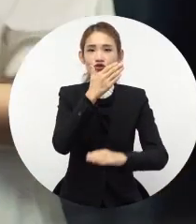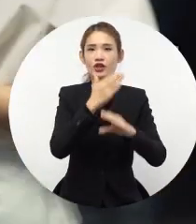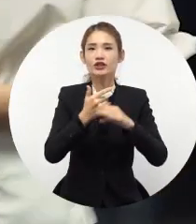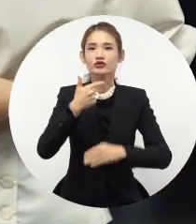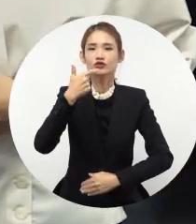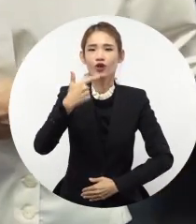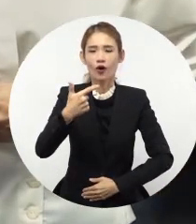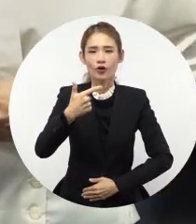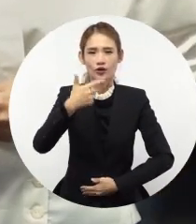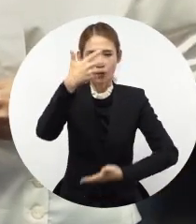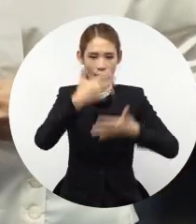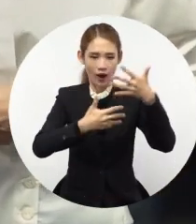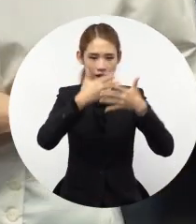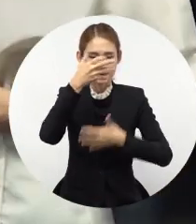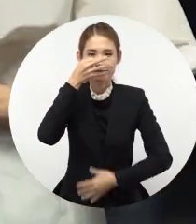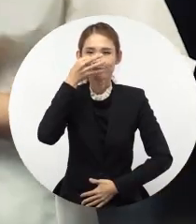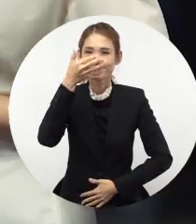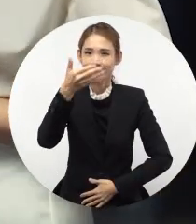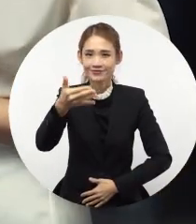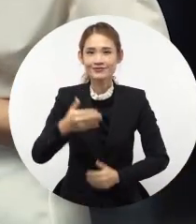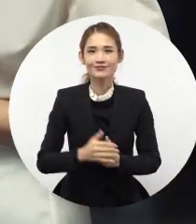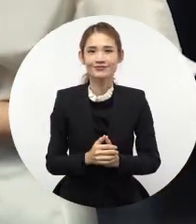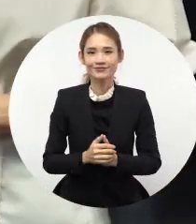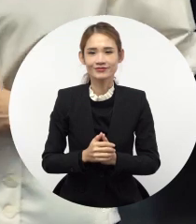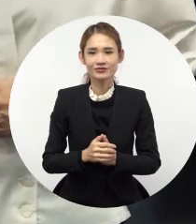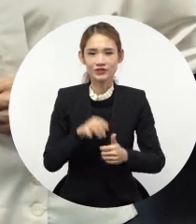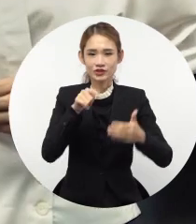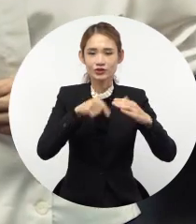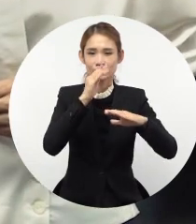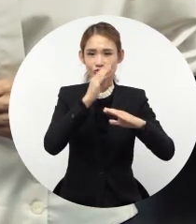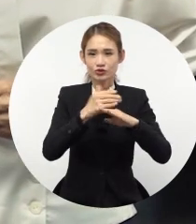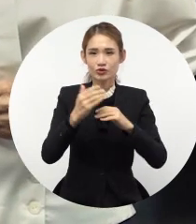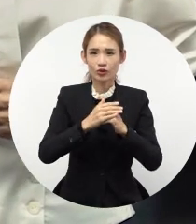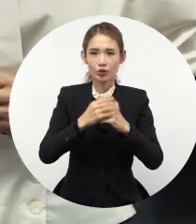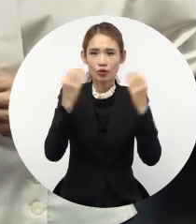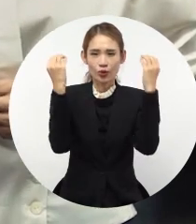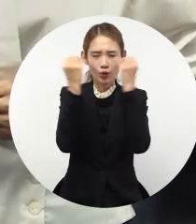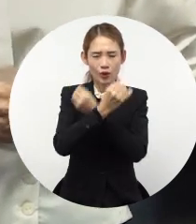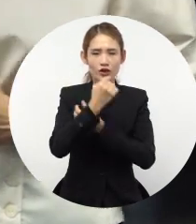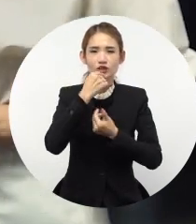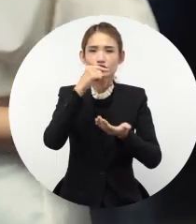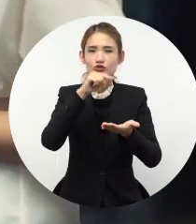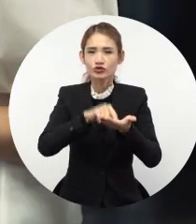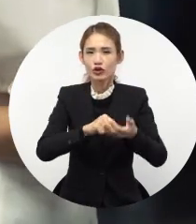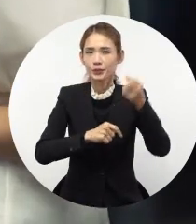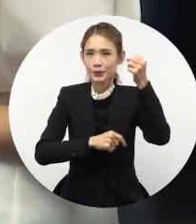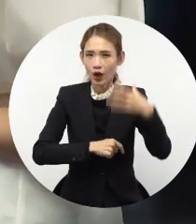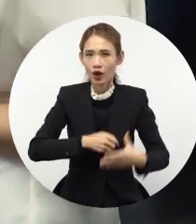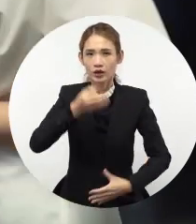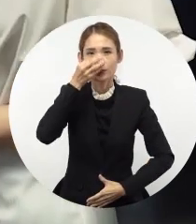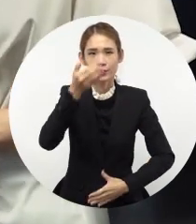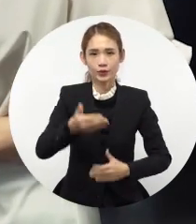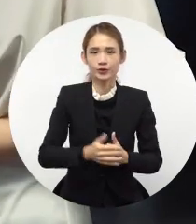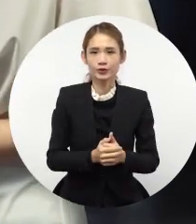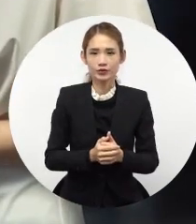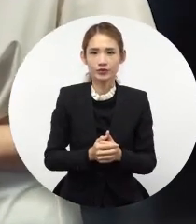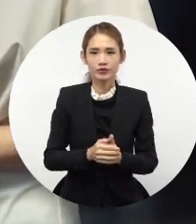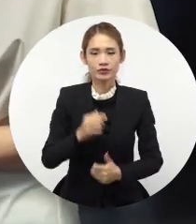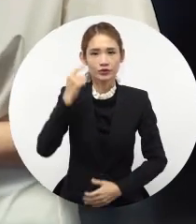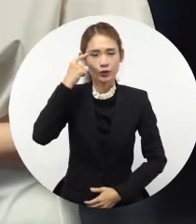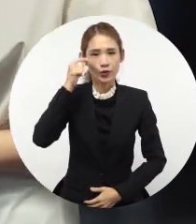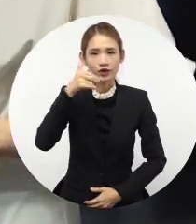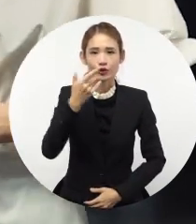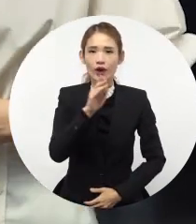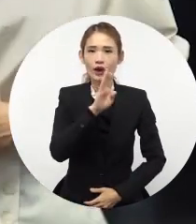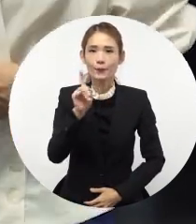지금 화면에 나와 있는 거예요. 이 중에서 오해하기 쉬운 것만 몇 가지 짚어드리겠습니다.